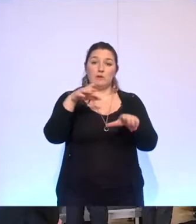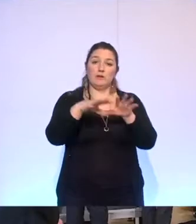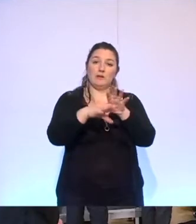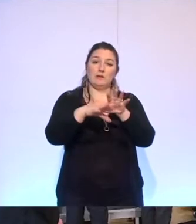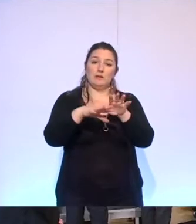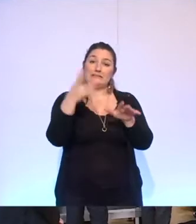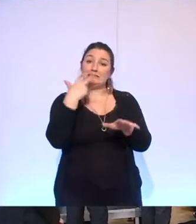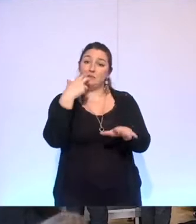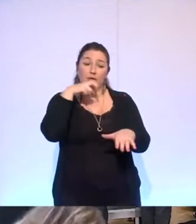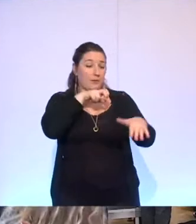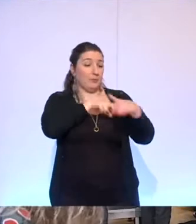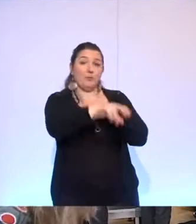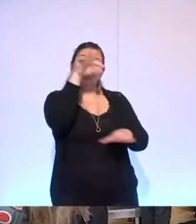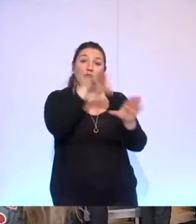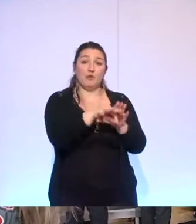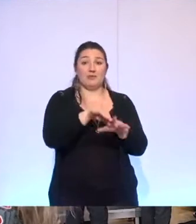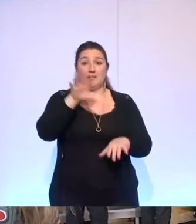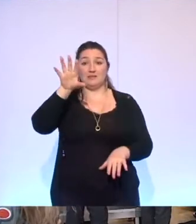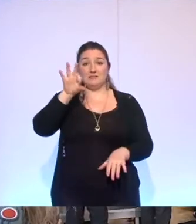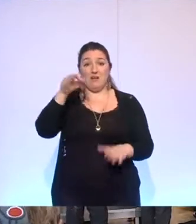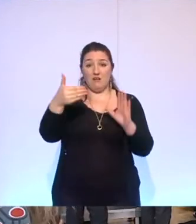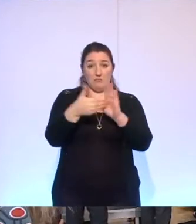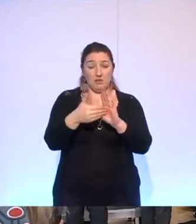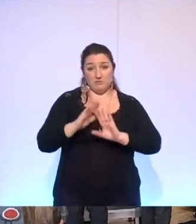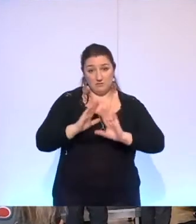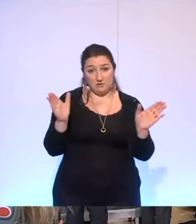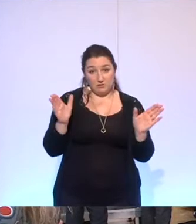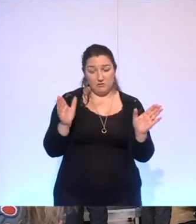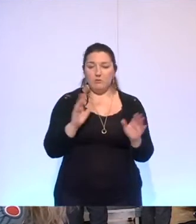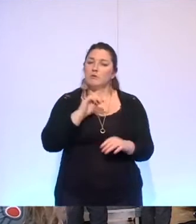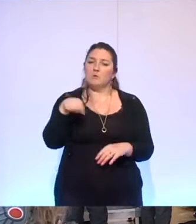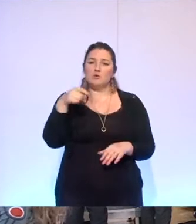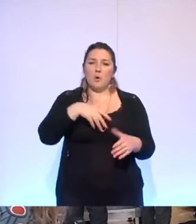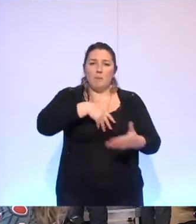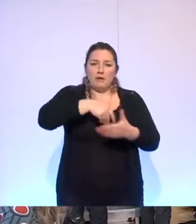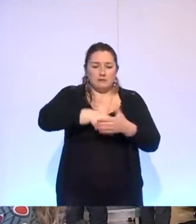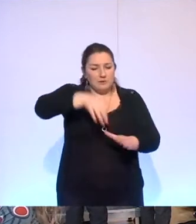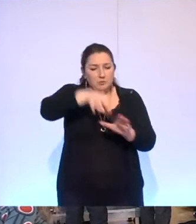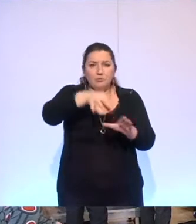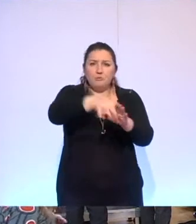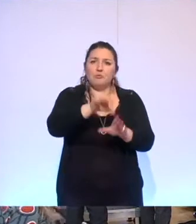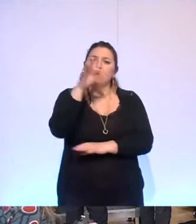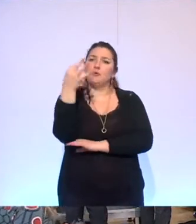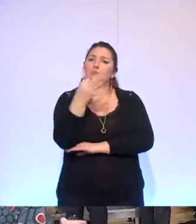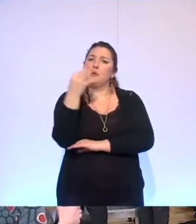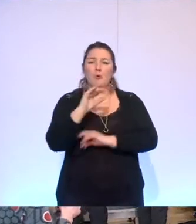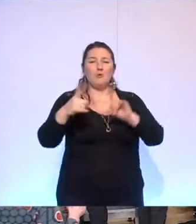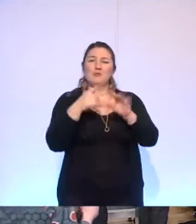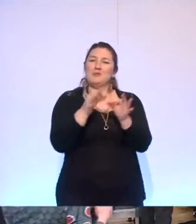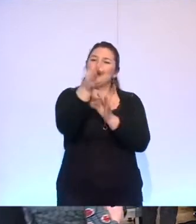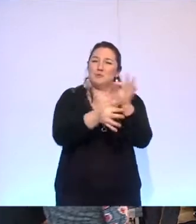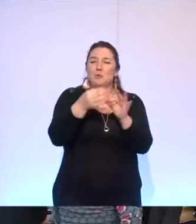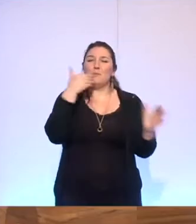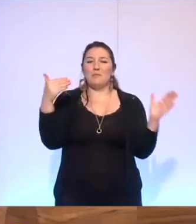qui se sont déplacés, même si le taux de participation a été meilleur au second tour, avec 5 600